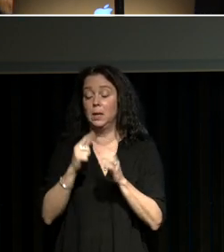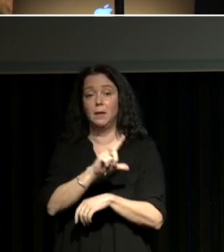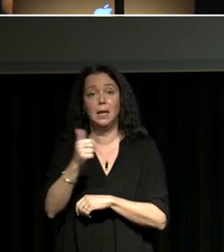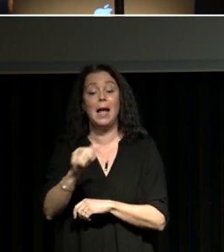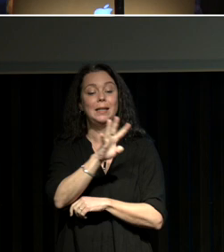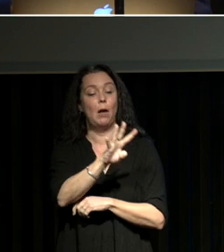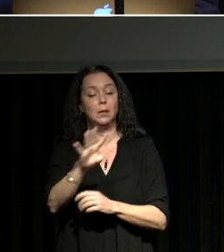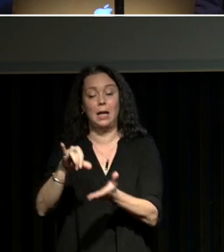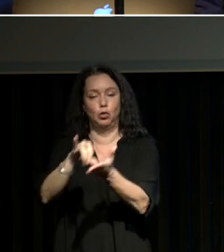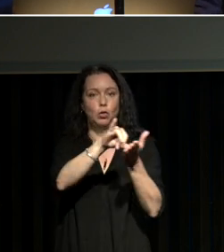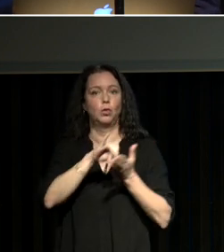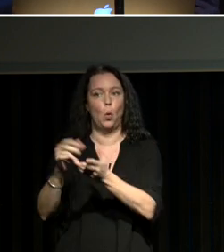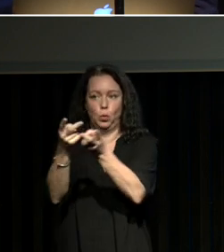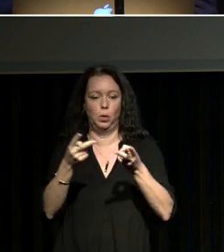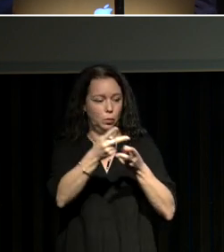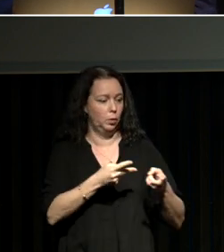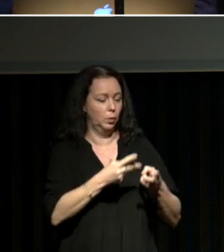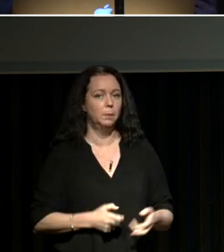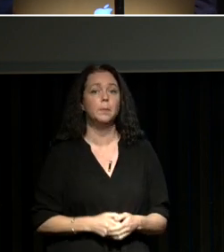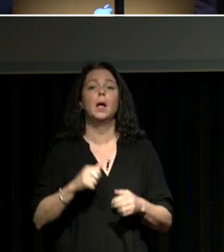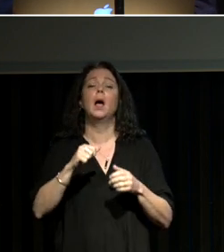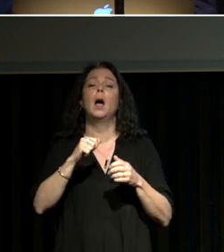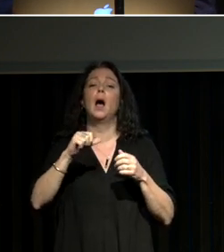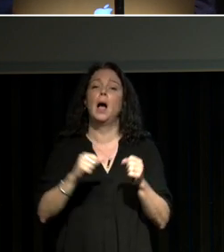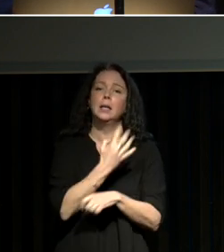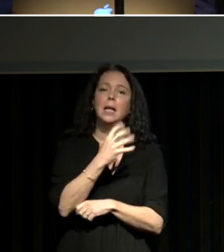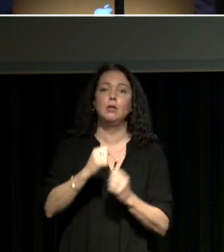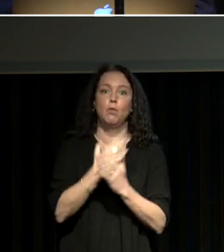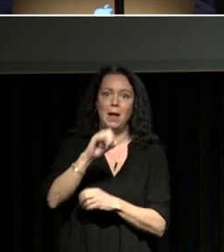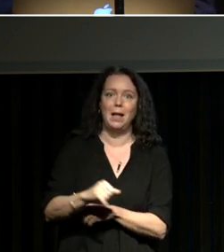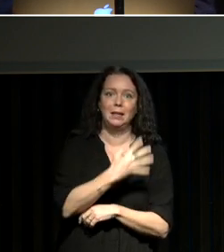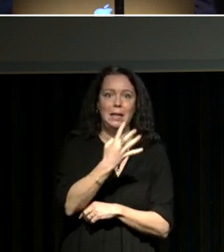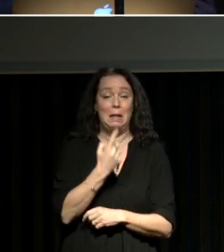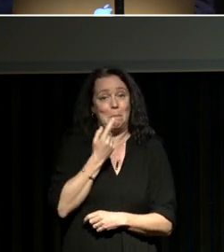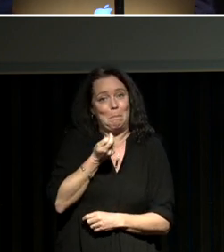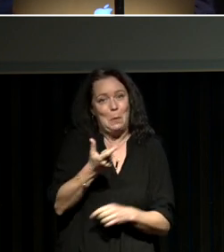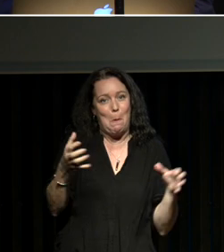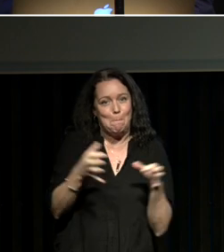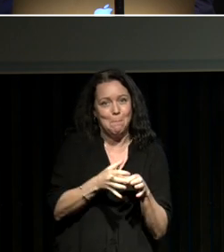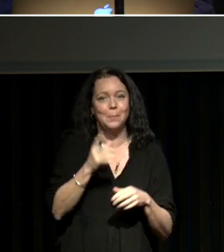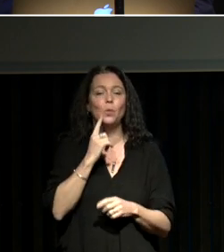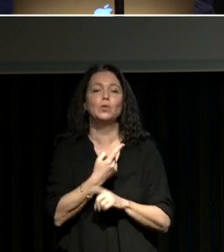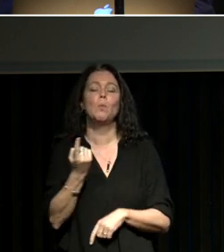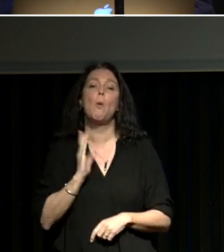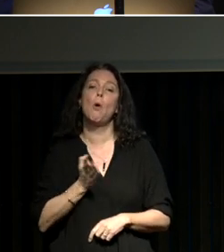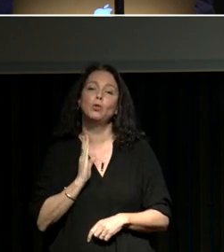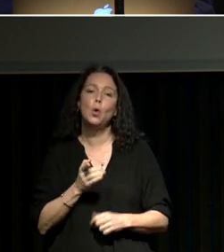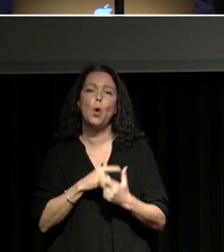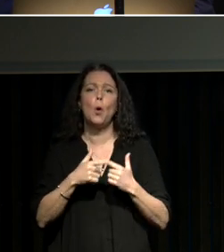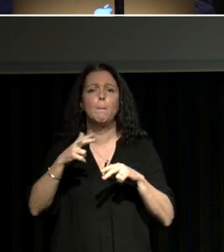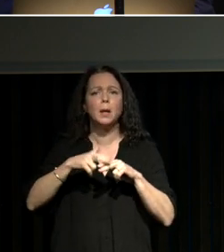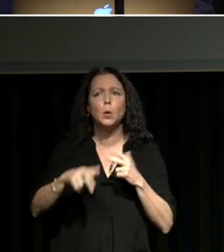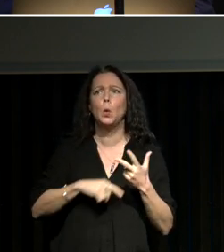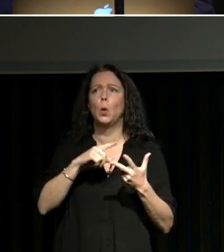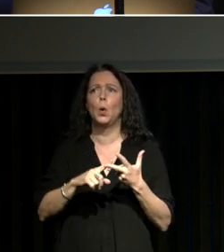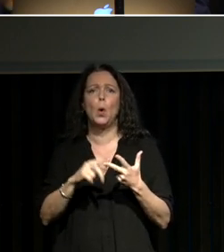centres autorisés au M3. Alors, en Aquitaine et Nouvelle-Aquitaine, on n'est pas très, très riche, hein, vous voyez, puisque nous, il n'y a que Bordeaux, Périgueux et